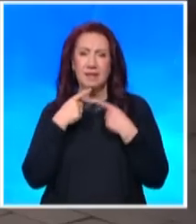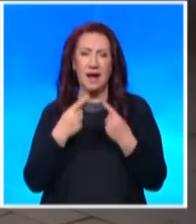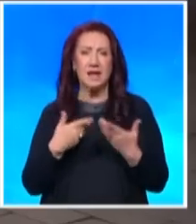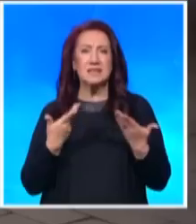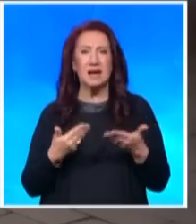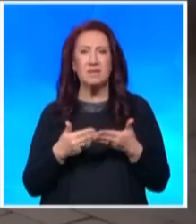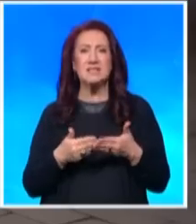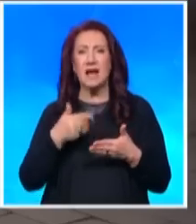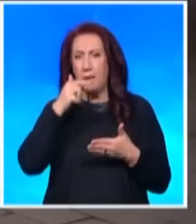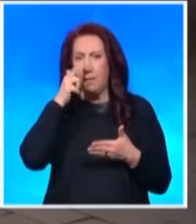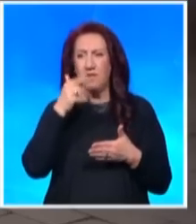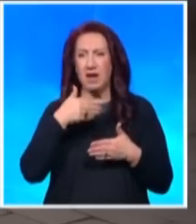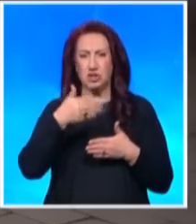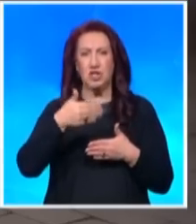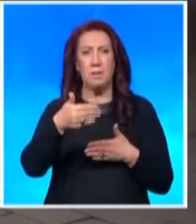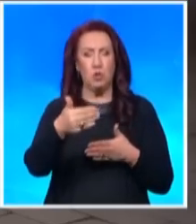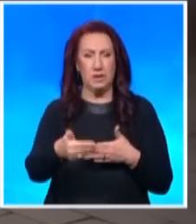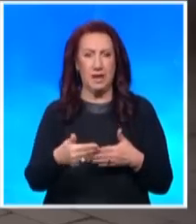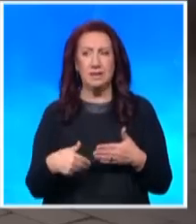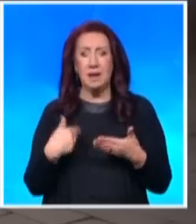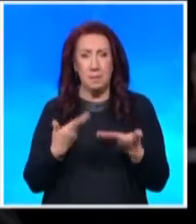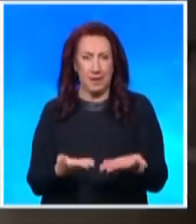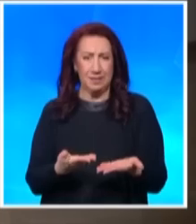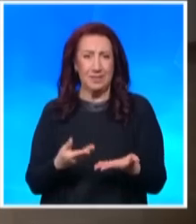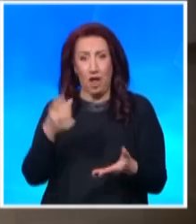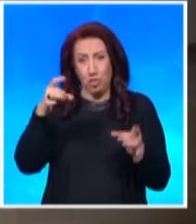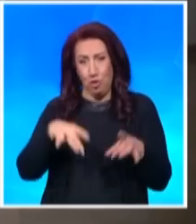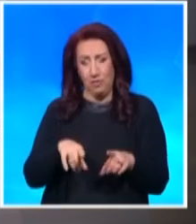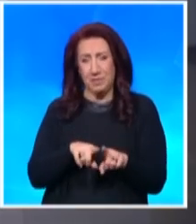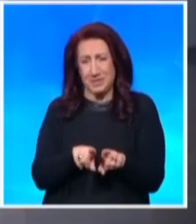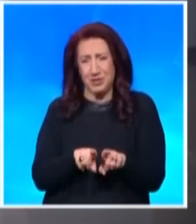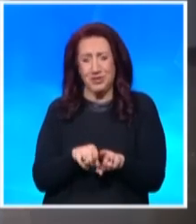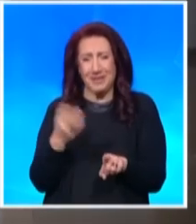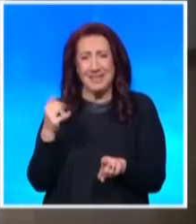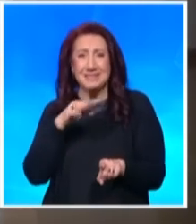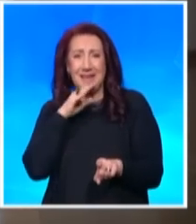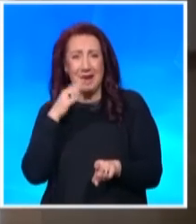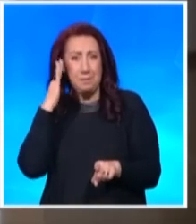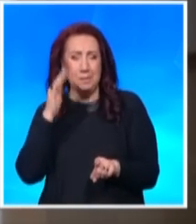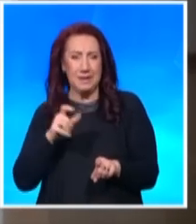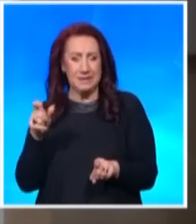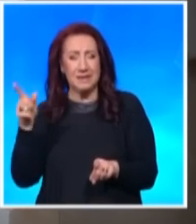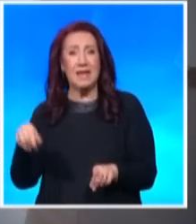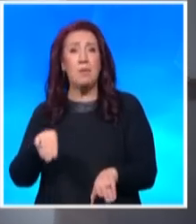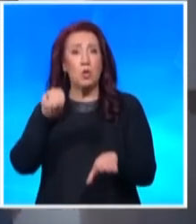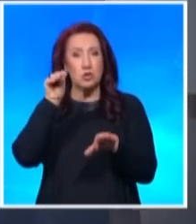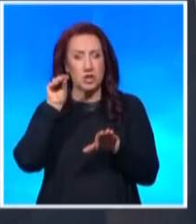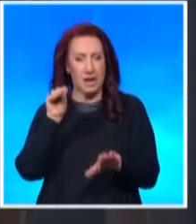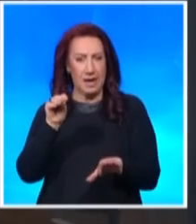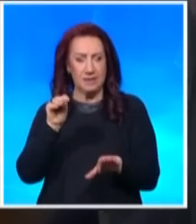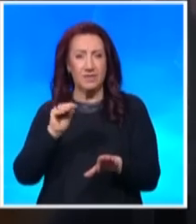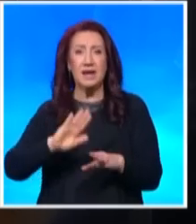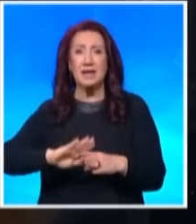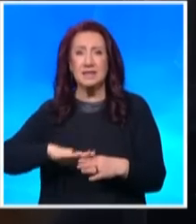пред новите стари министри. Те от своя страна положиха клетва, а след това правителството на Гълъб Донев само с